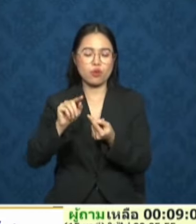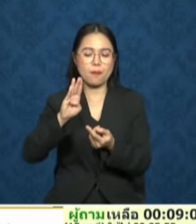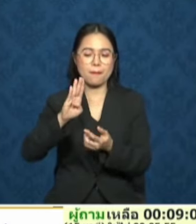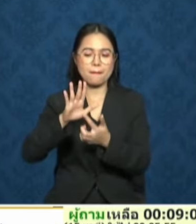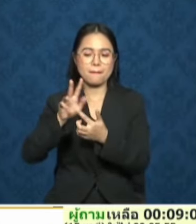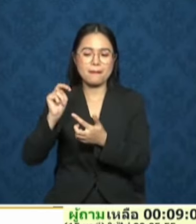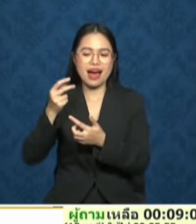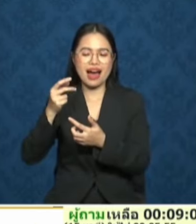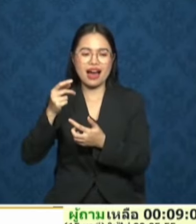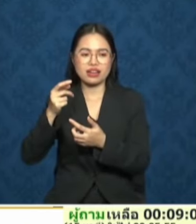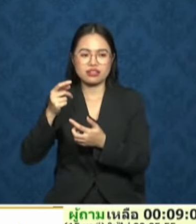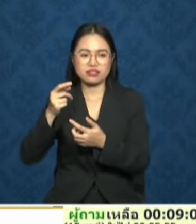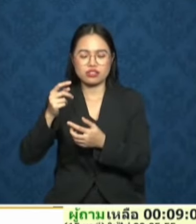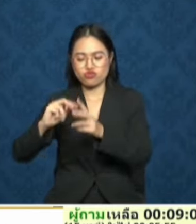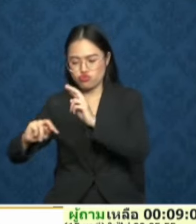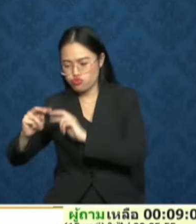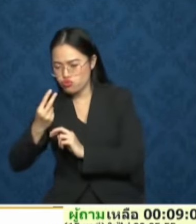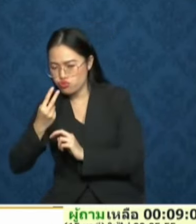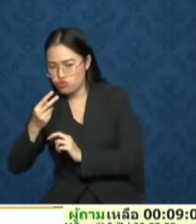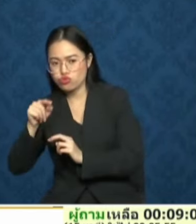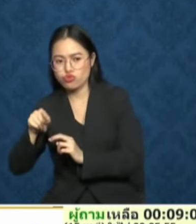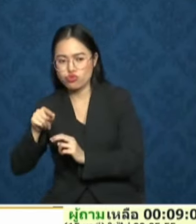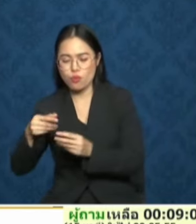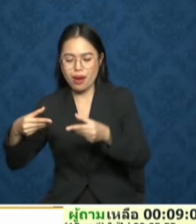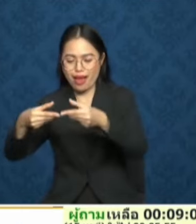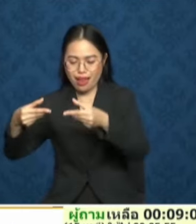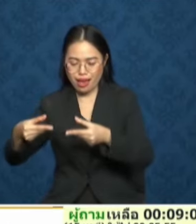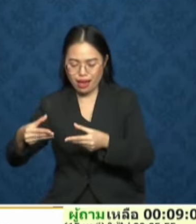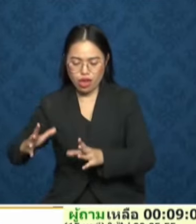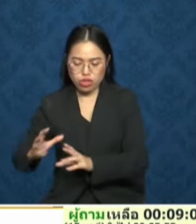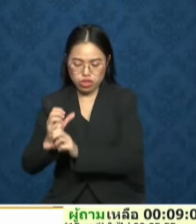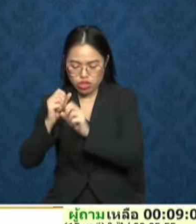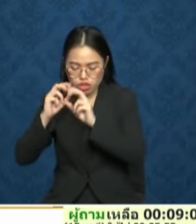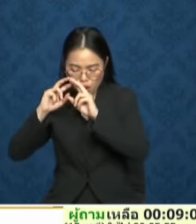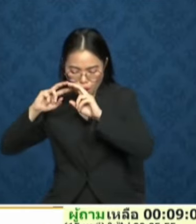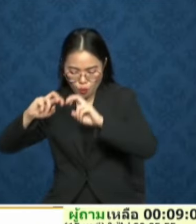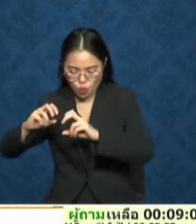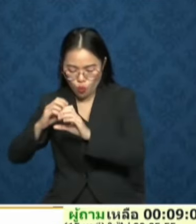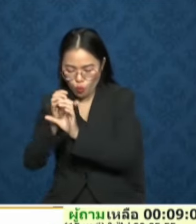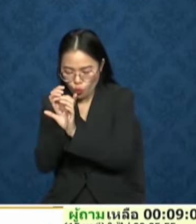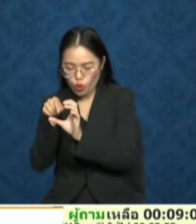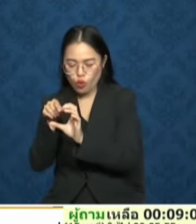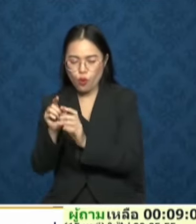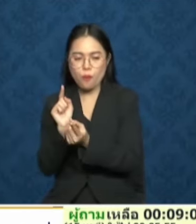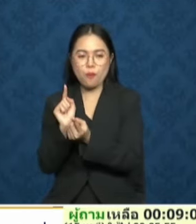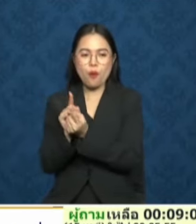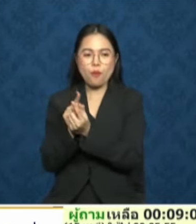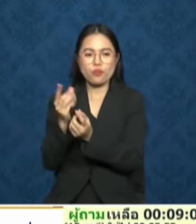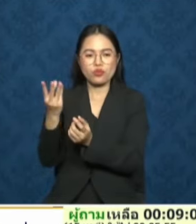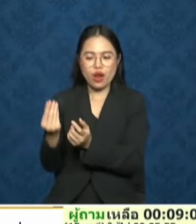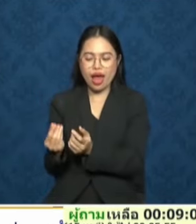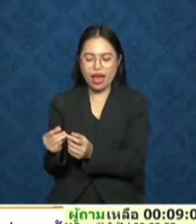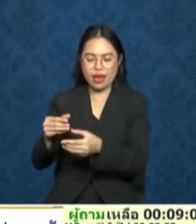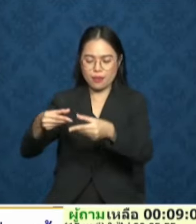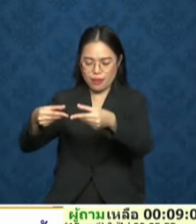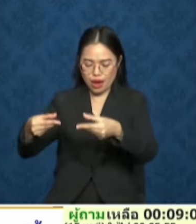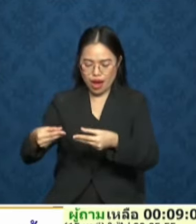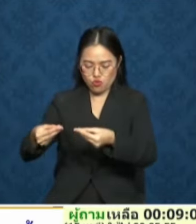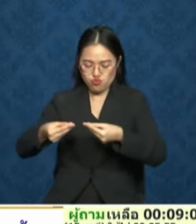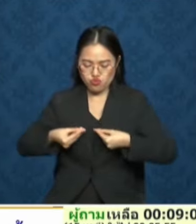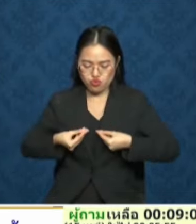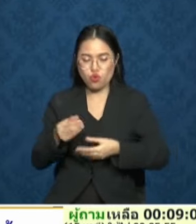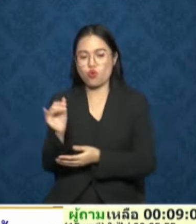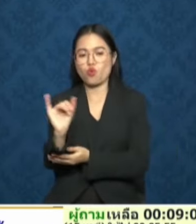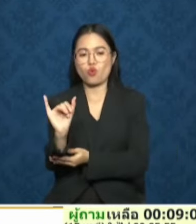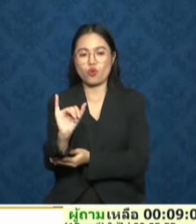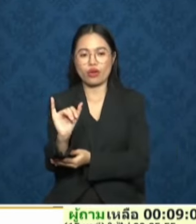อีกแ่งนึง Meng ยังไมไดรับรายงานของผลการสำรวจ่ะว่ามีจํานวนปริมาณหิ้นที่มีริเทีย